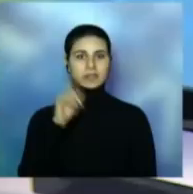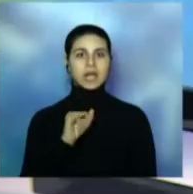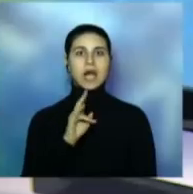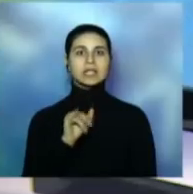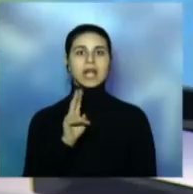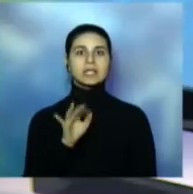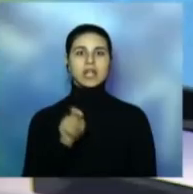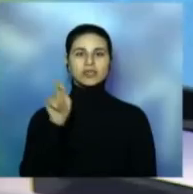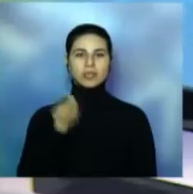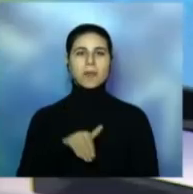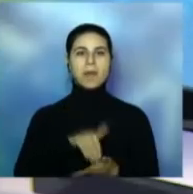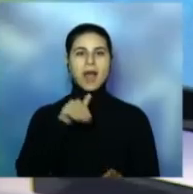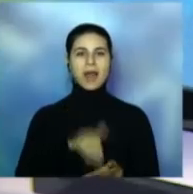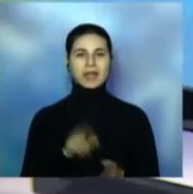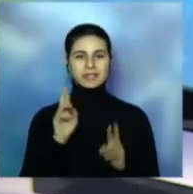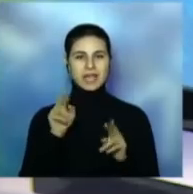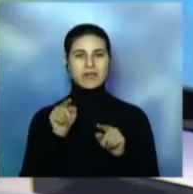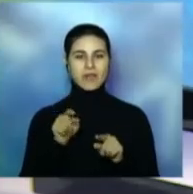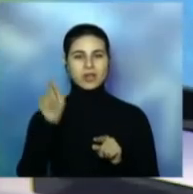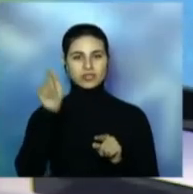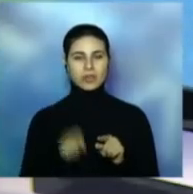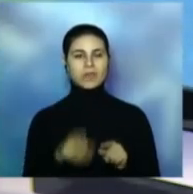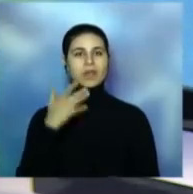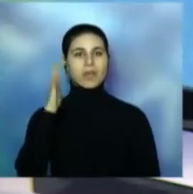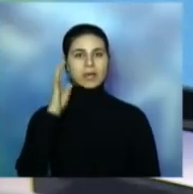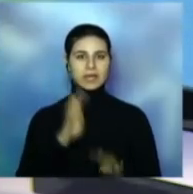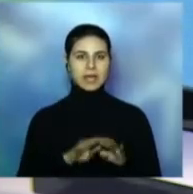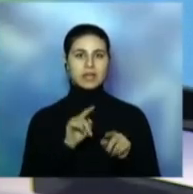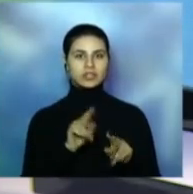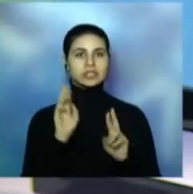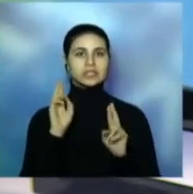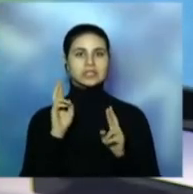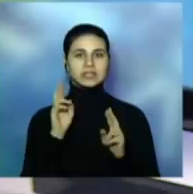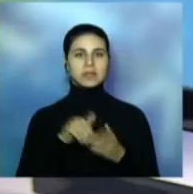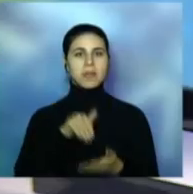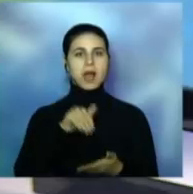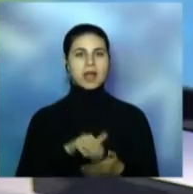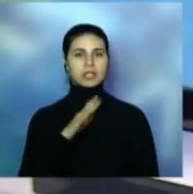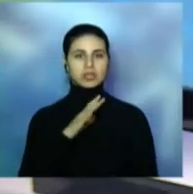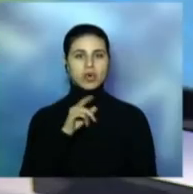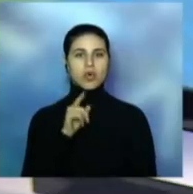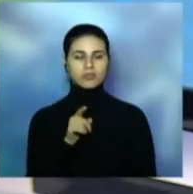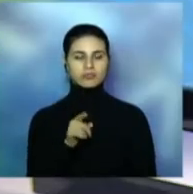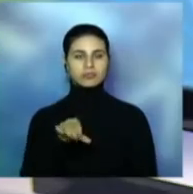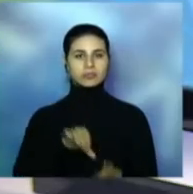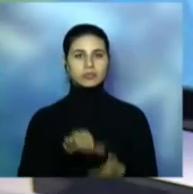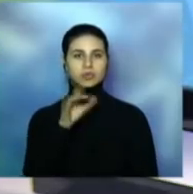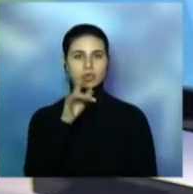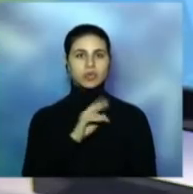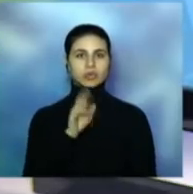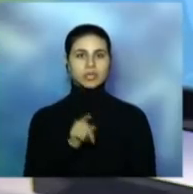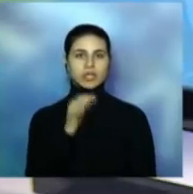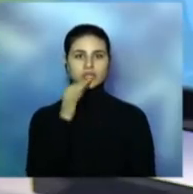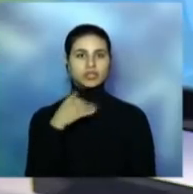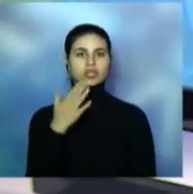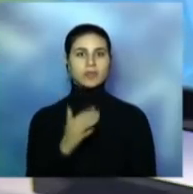ანანიაშვილი ჩამოვიდა ნიუ-იორკში, მეტროპოლიტენ ოპერაში ცეკვავდა გედების ტბას და